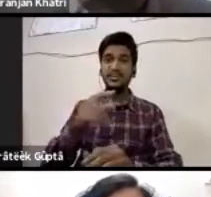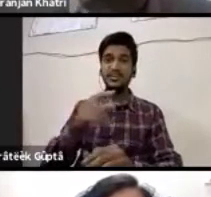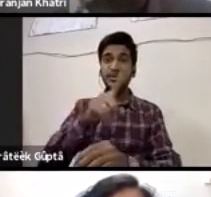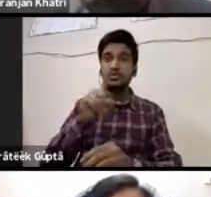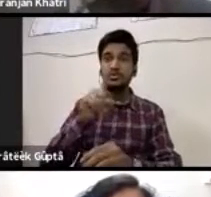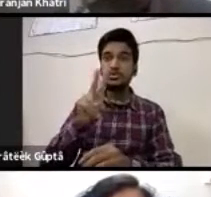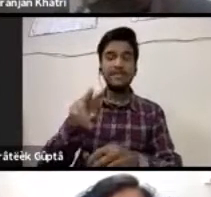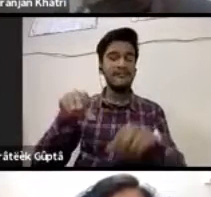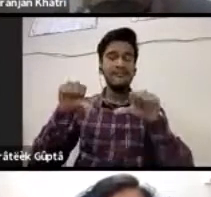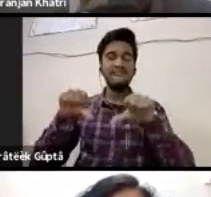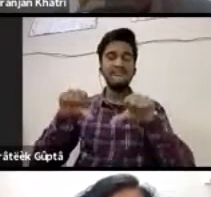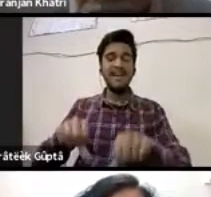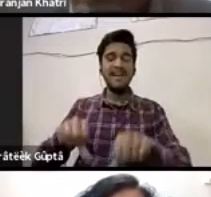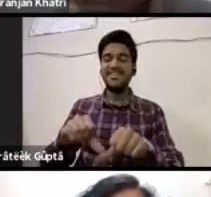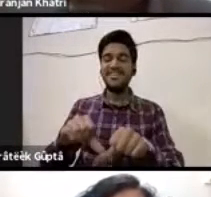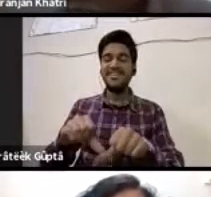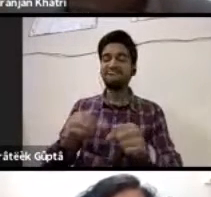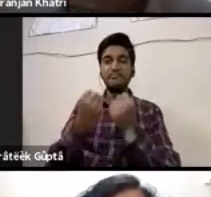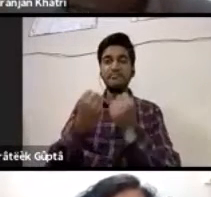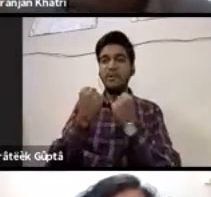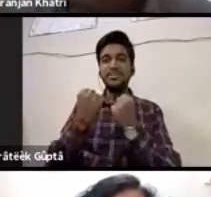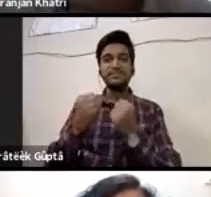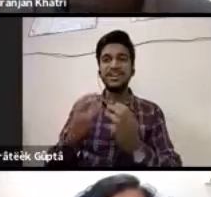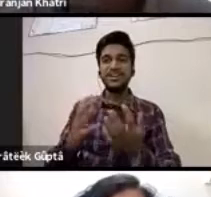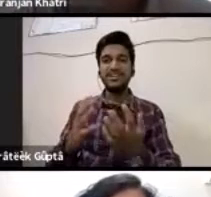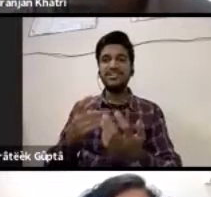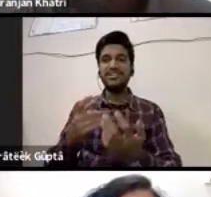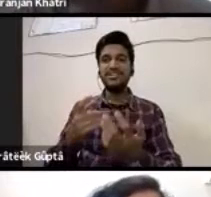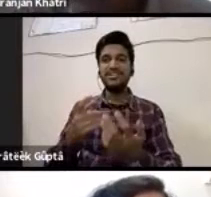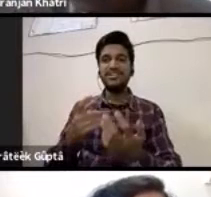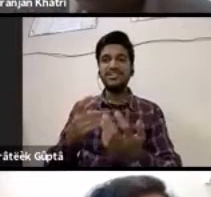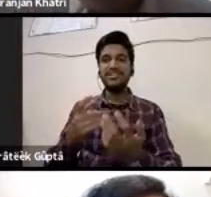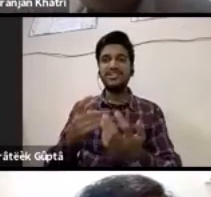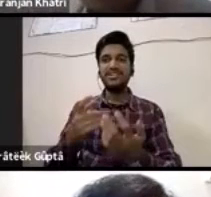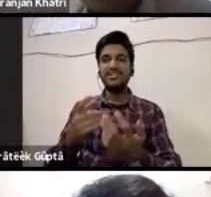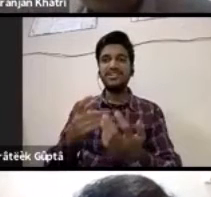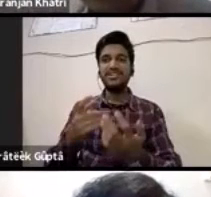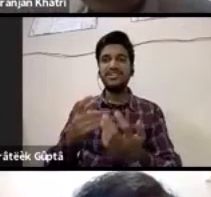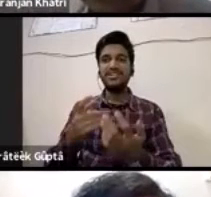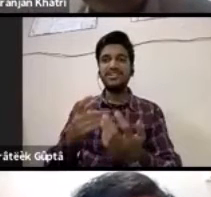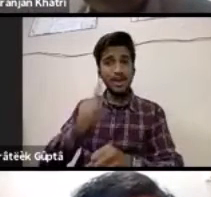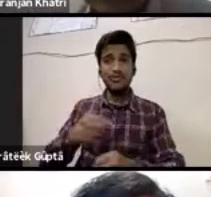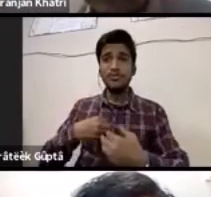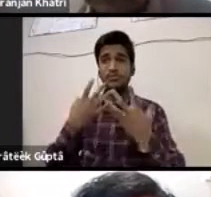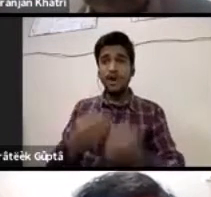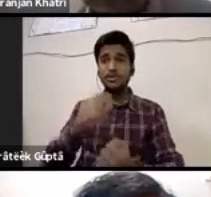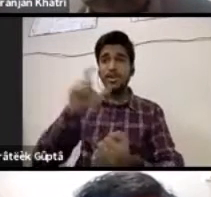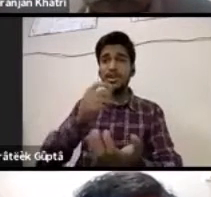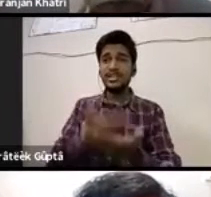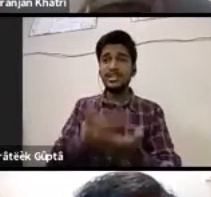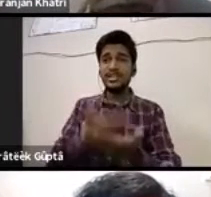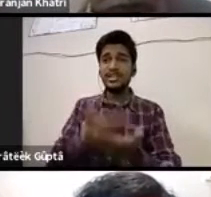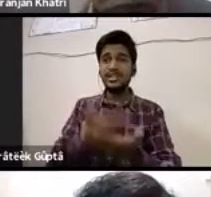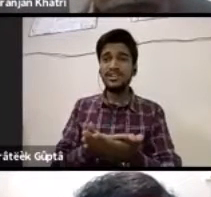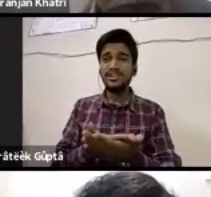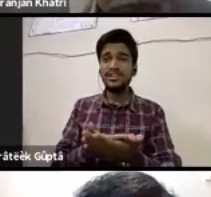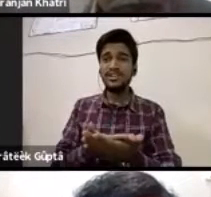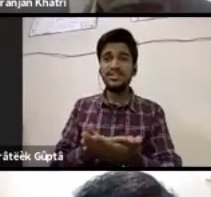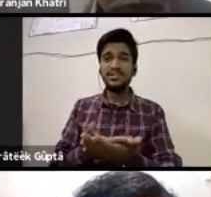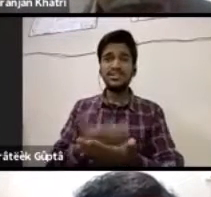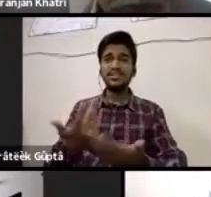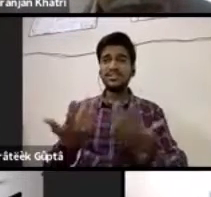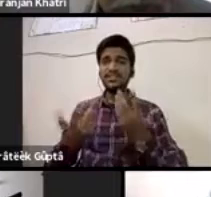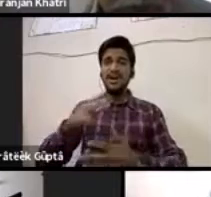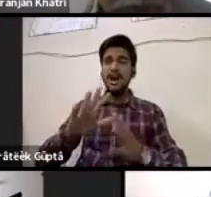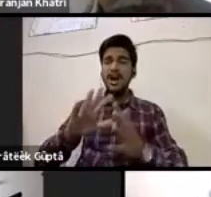what really forced me to think of कि how do I really make him get into a college